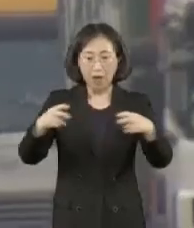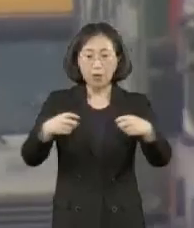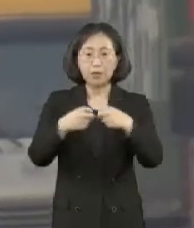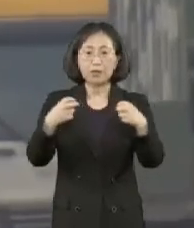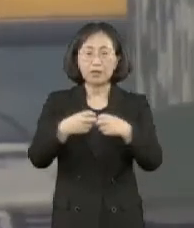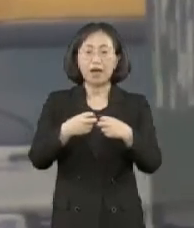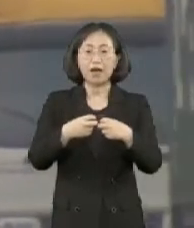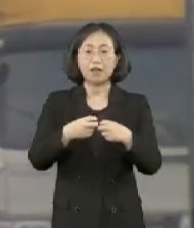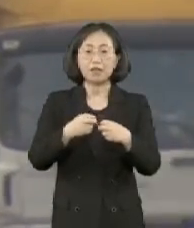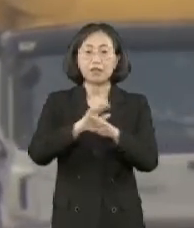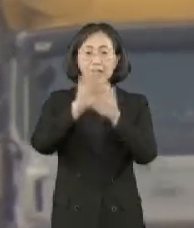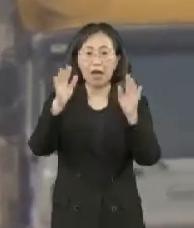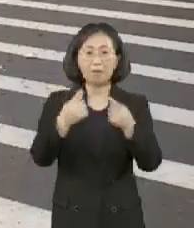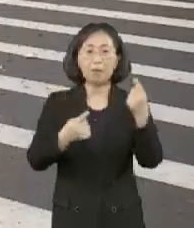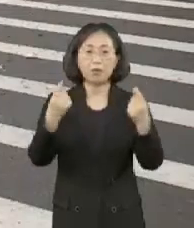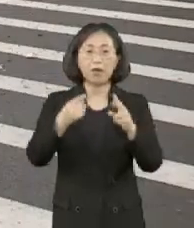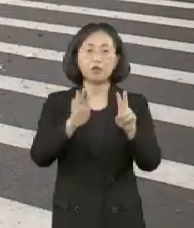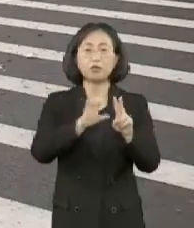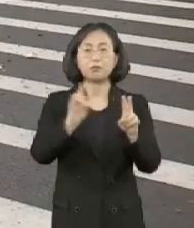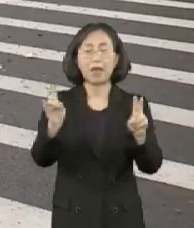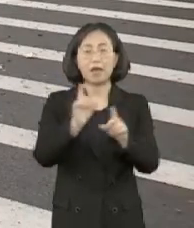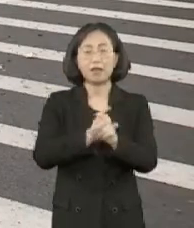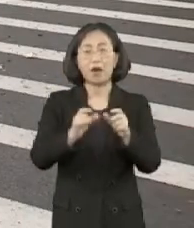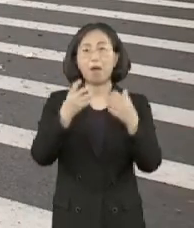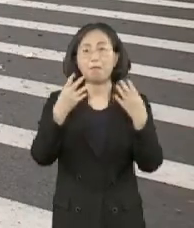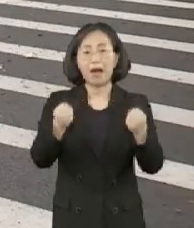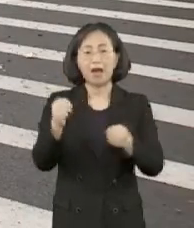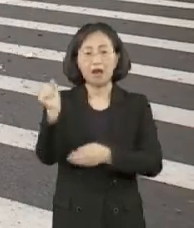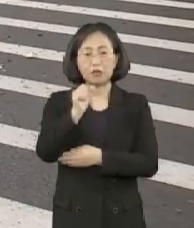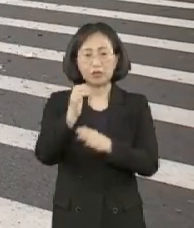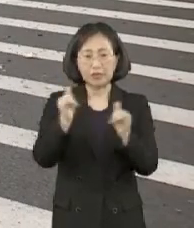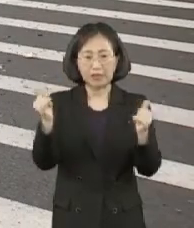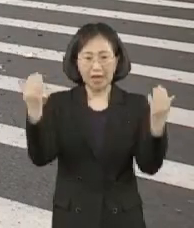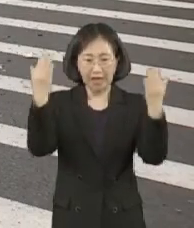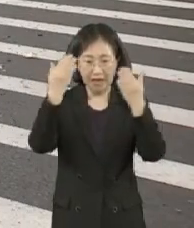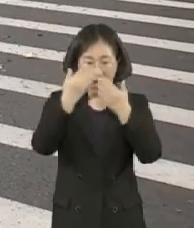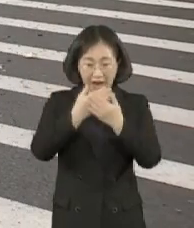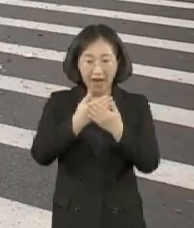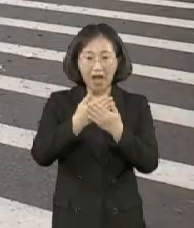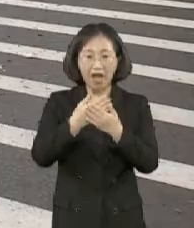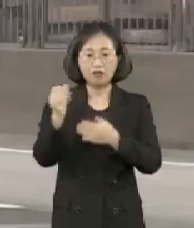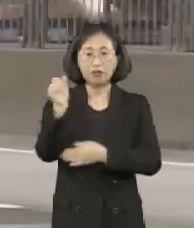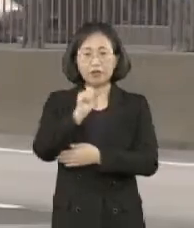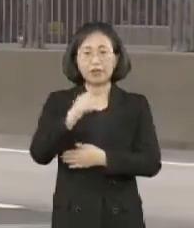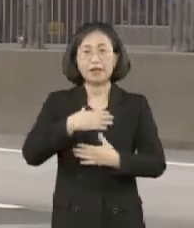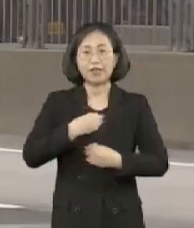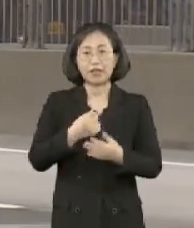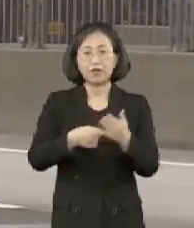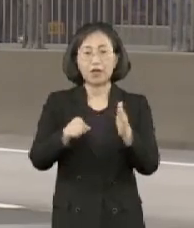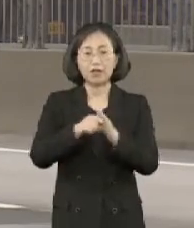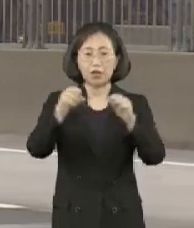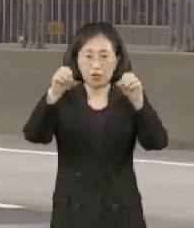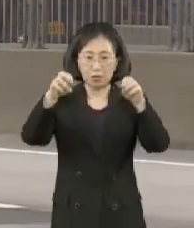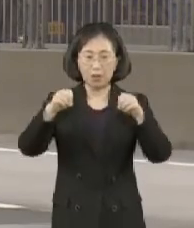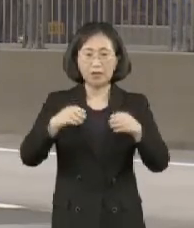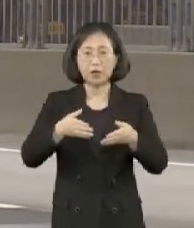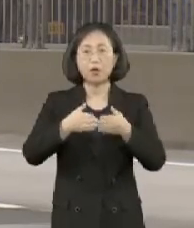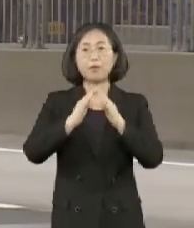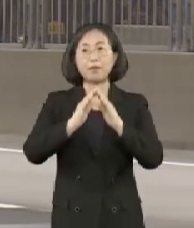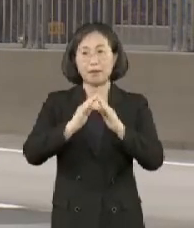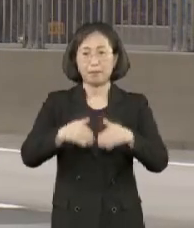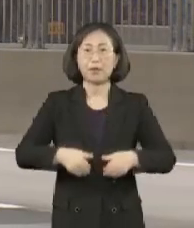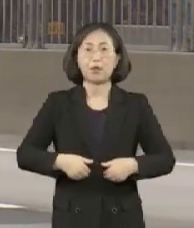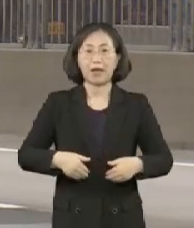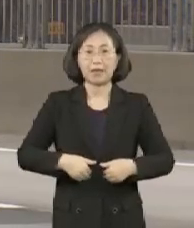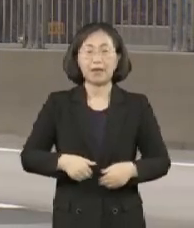비율이 주간 보다 두 배 이상 높았다 며 운전자의 야간 안전을 담보하기 위한 조명시설 설치 확대가 필요하다고